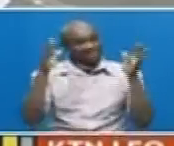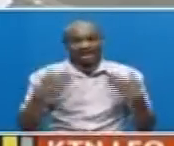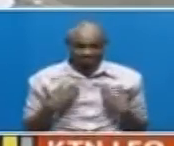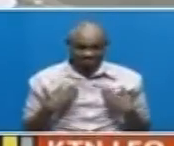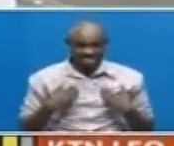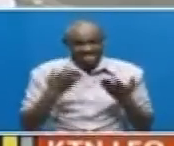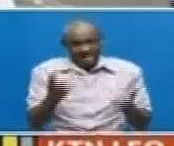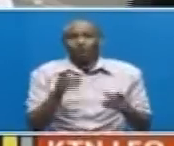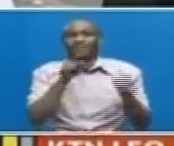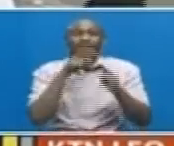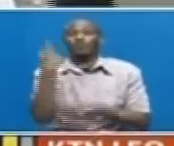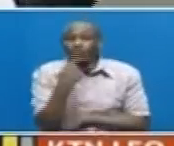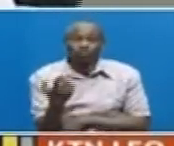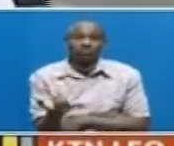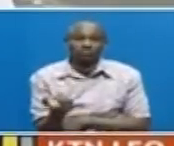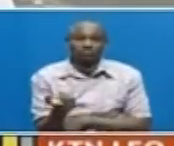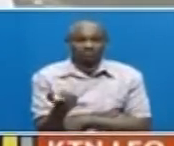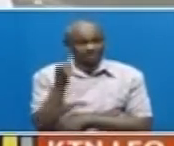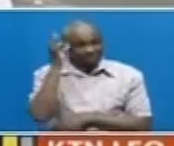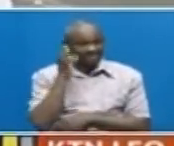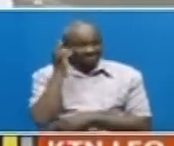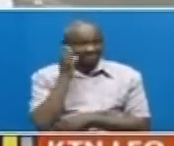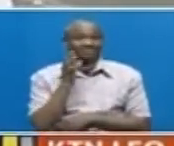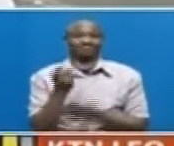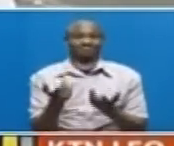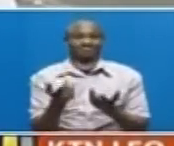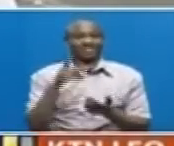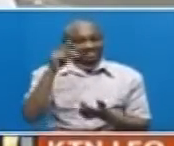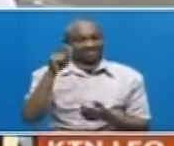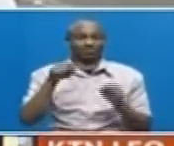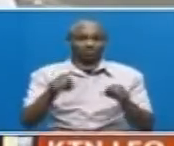Je, wakulaumiwa ni nani? Francis Mtelaki, KTN Leo Weekend.